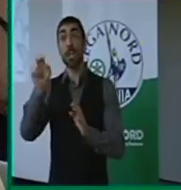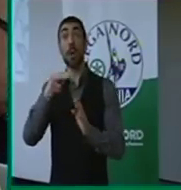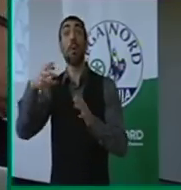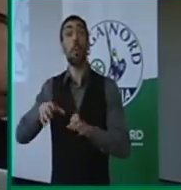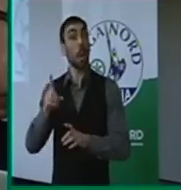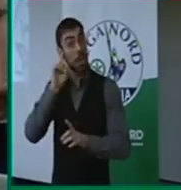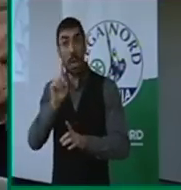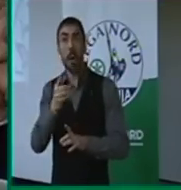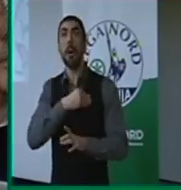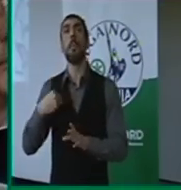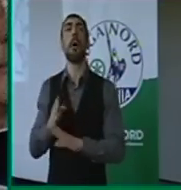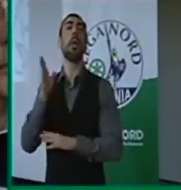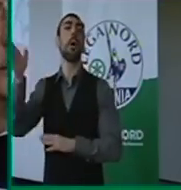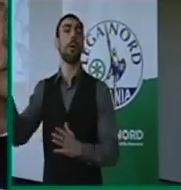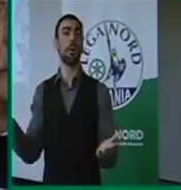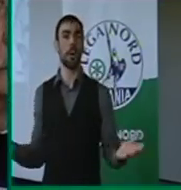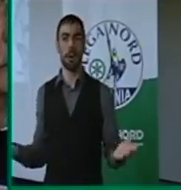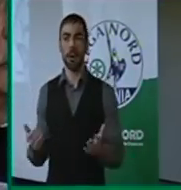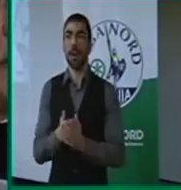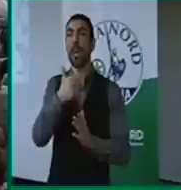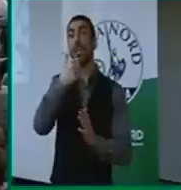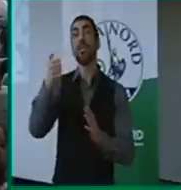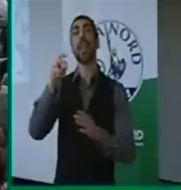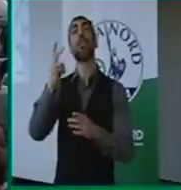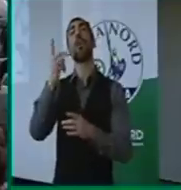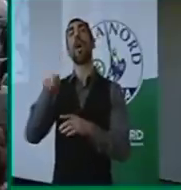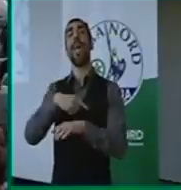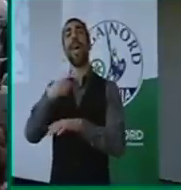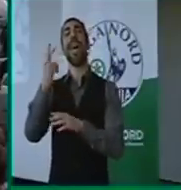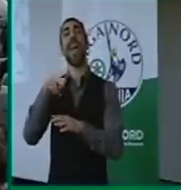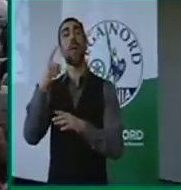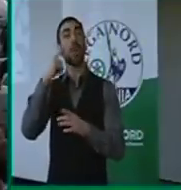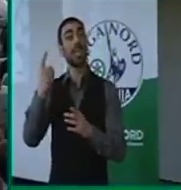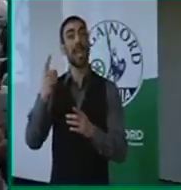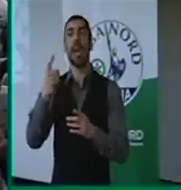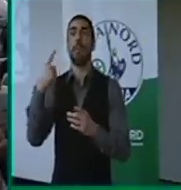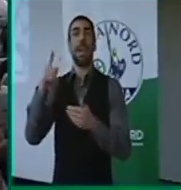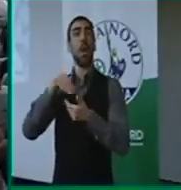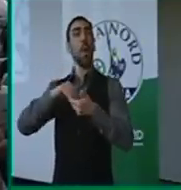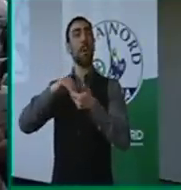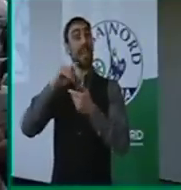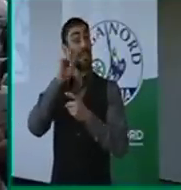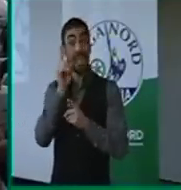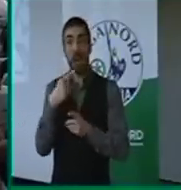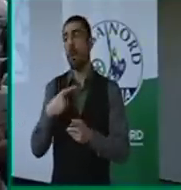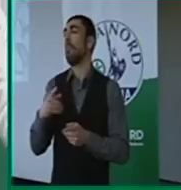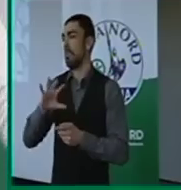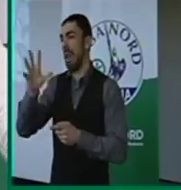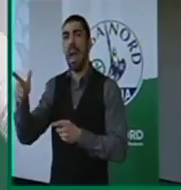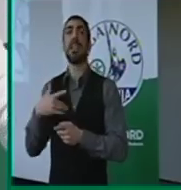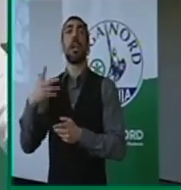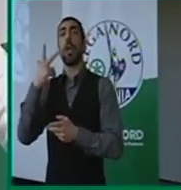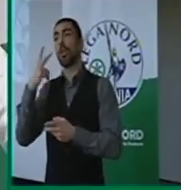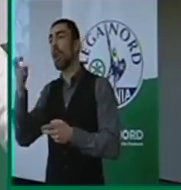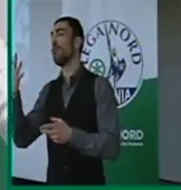in Polonia €6 all'ora se vuoi lavorare in una cooperativa senò ne trovo 20 che ne prendono cinque di euro all'ora